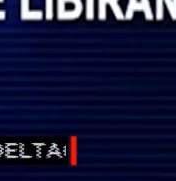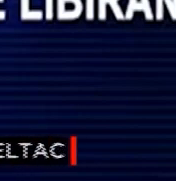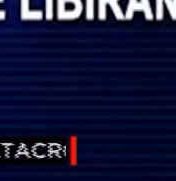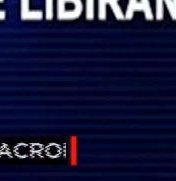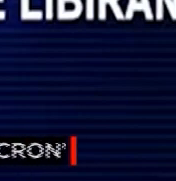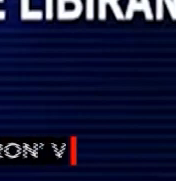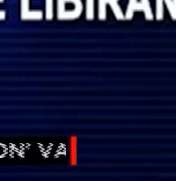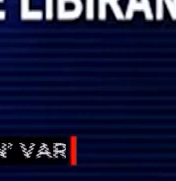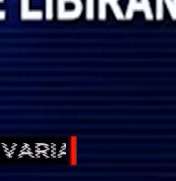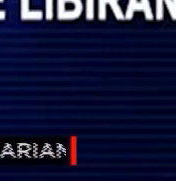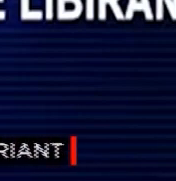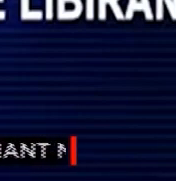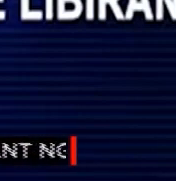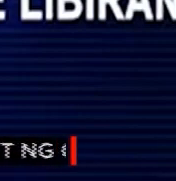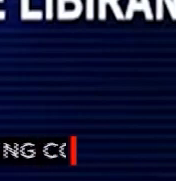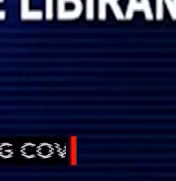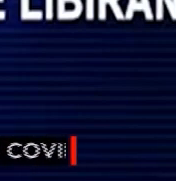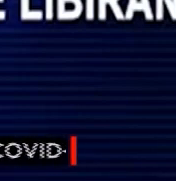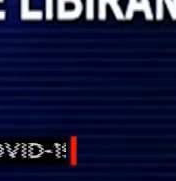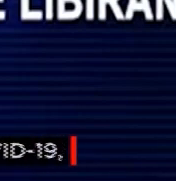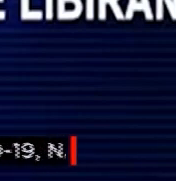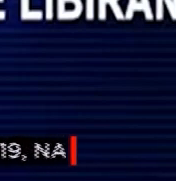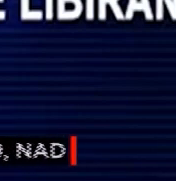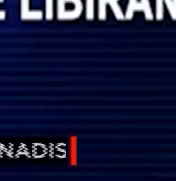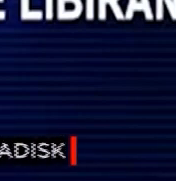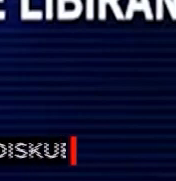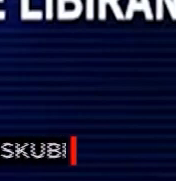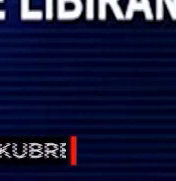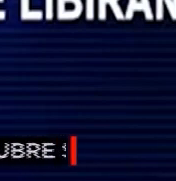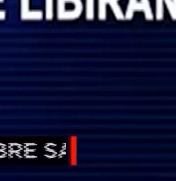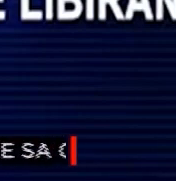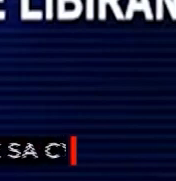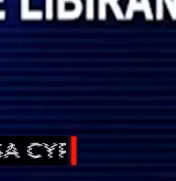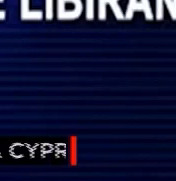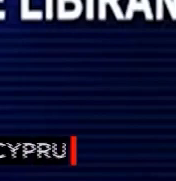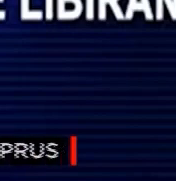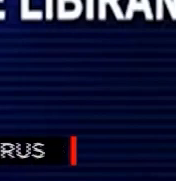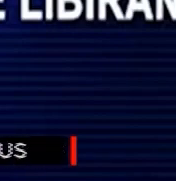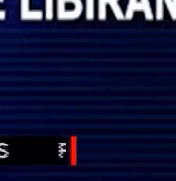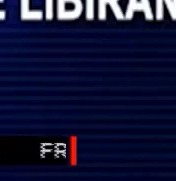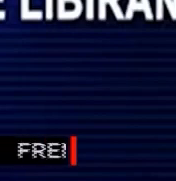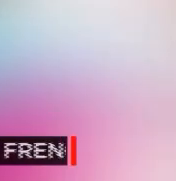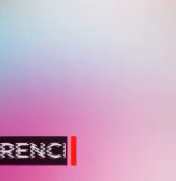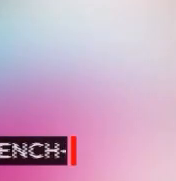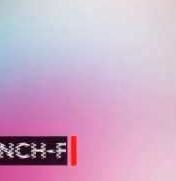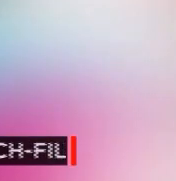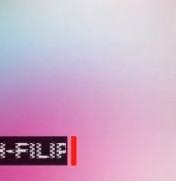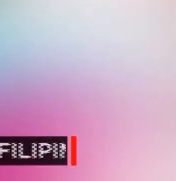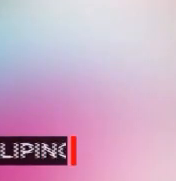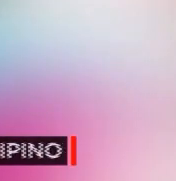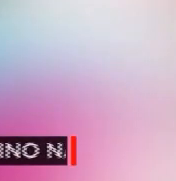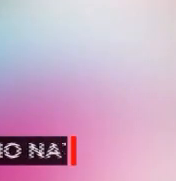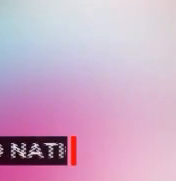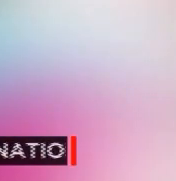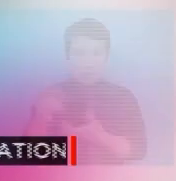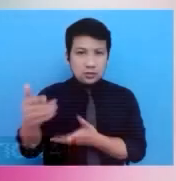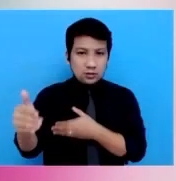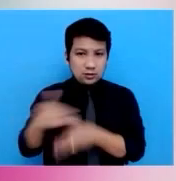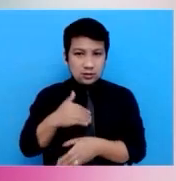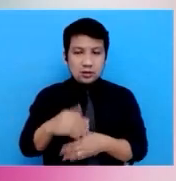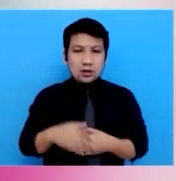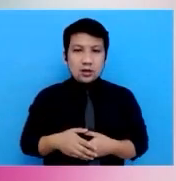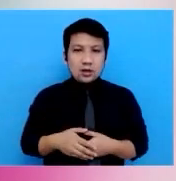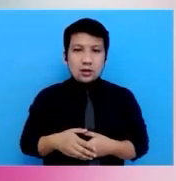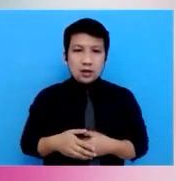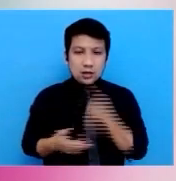akin. Mm-hmm. Tapos ang reply lang nila sa akin, okay. As in two letters, okay. Ganun lang. Payo niya sa mga kukuha